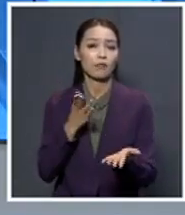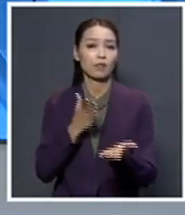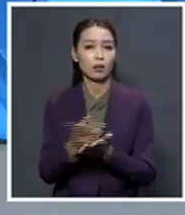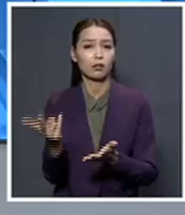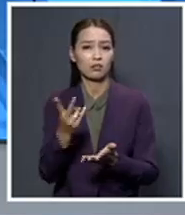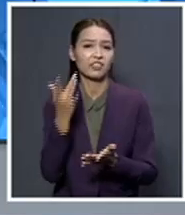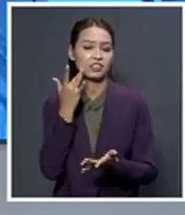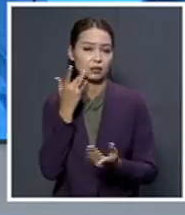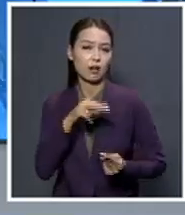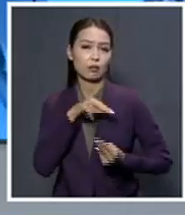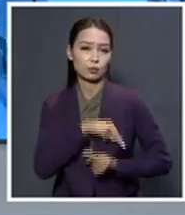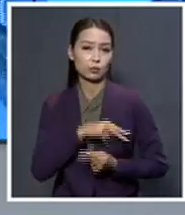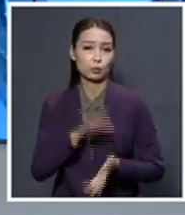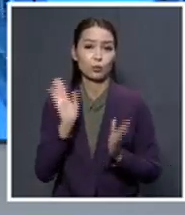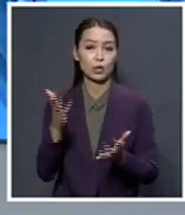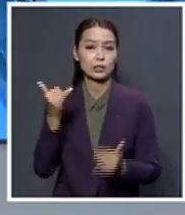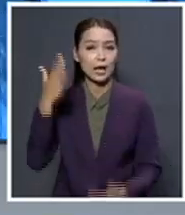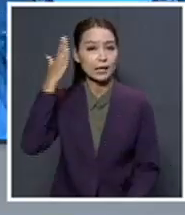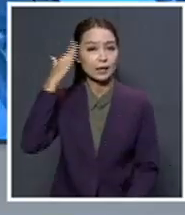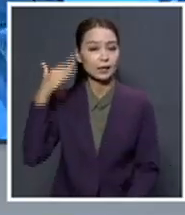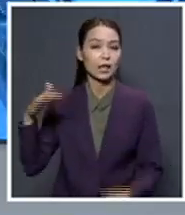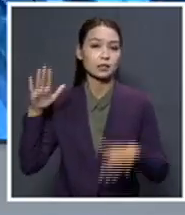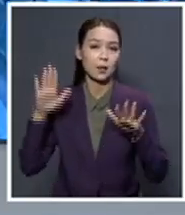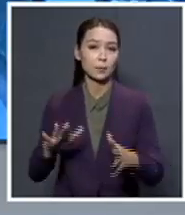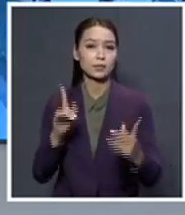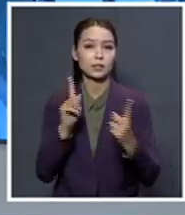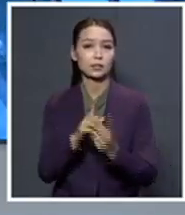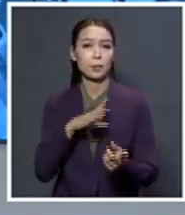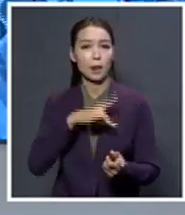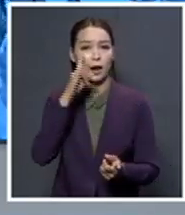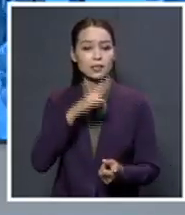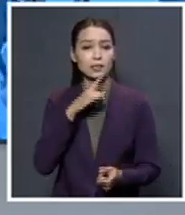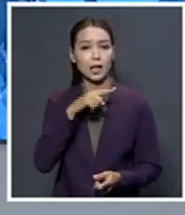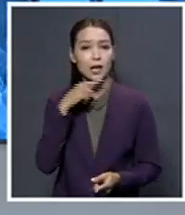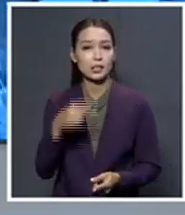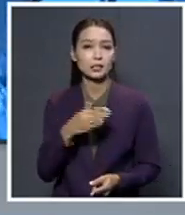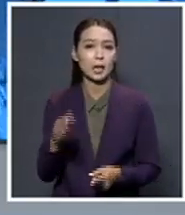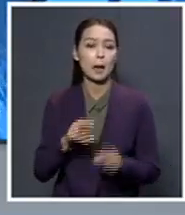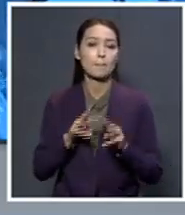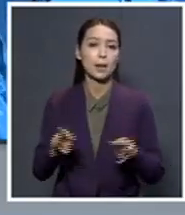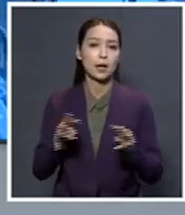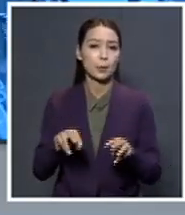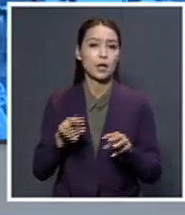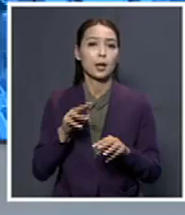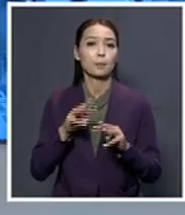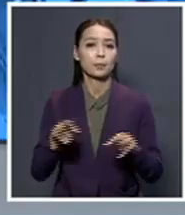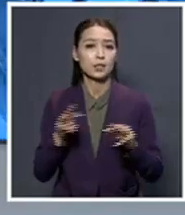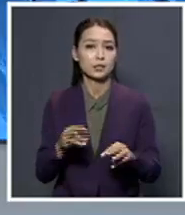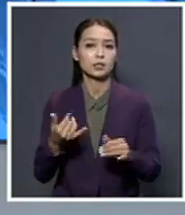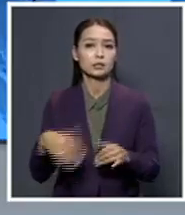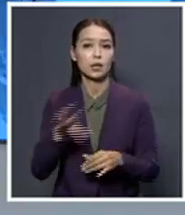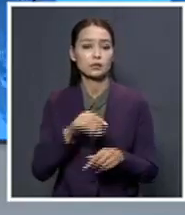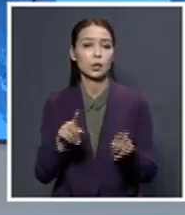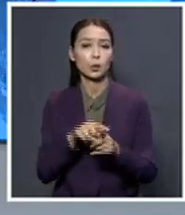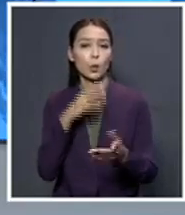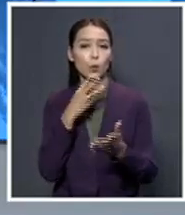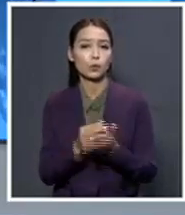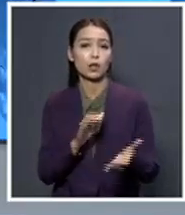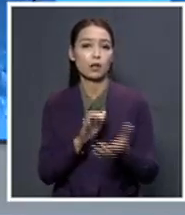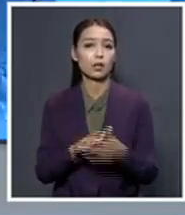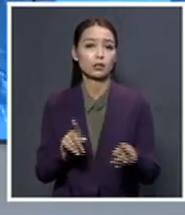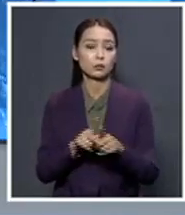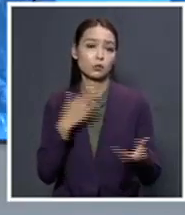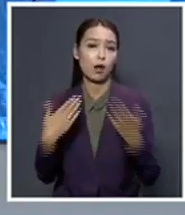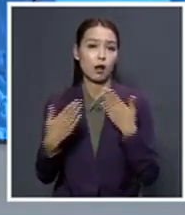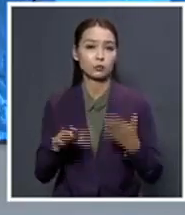одан әрі әлдене түспек. Татарстанда кездескен Қазақстан мен Ресейдің премьер-министрлері өзара ынтымақтастықтың өзекті мәселелерін